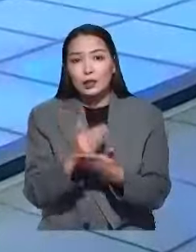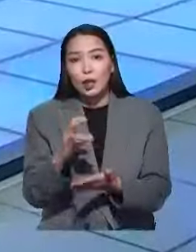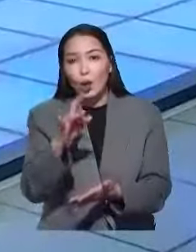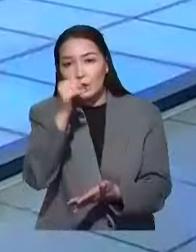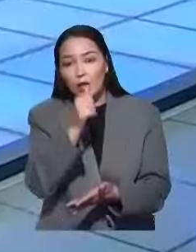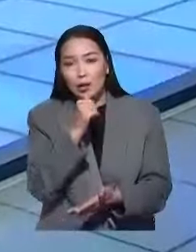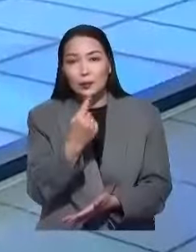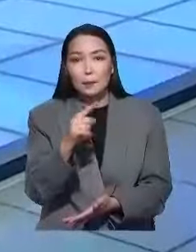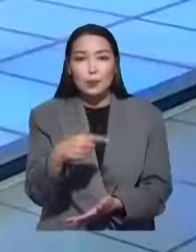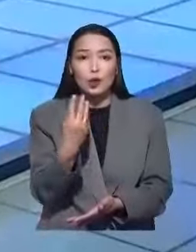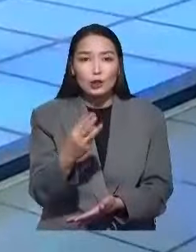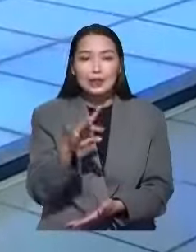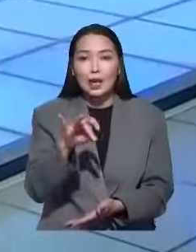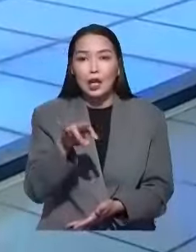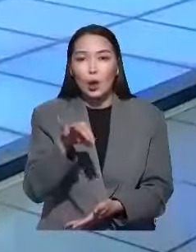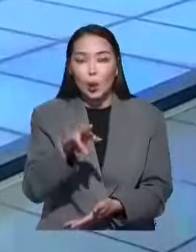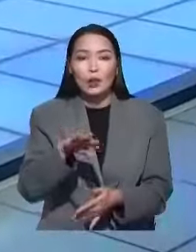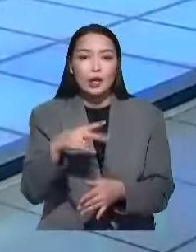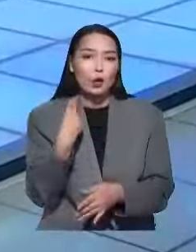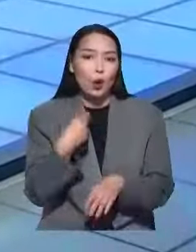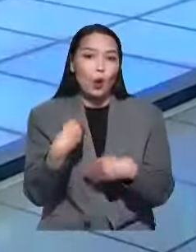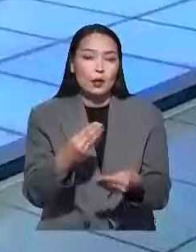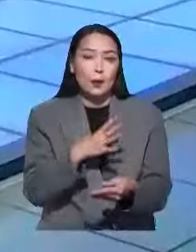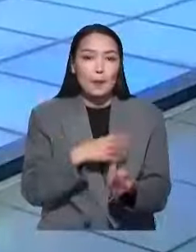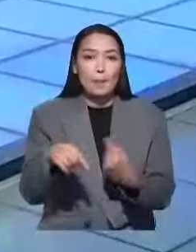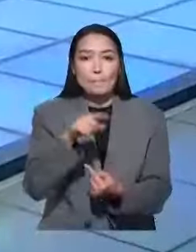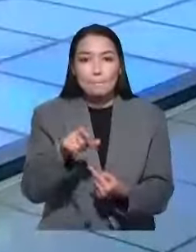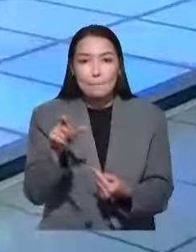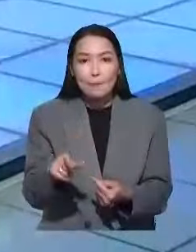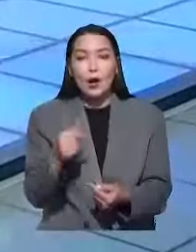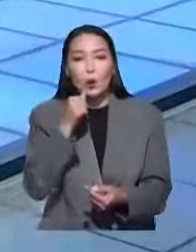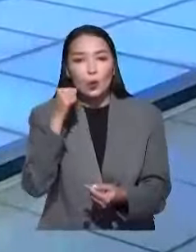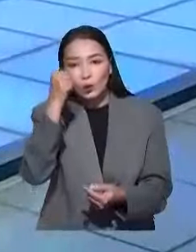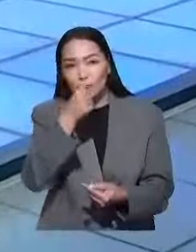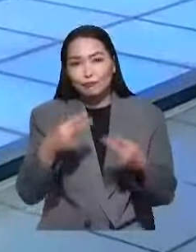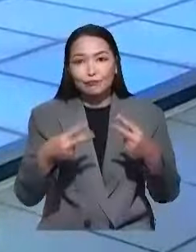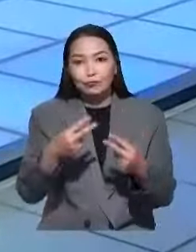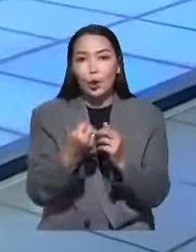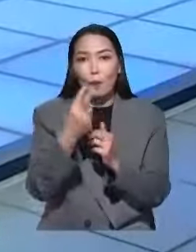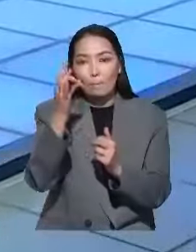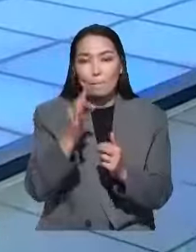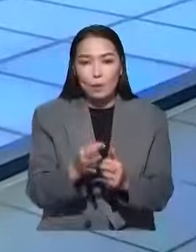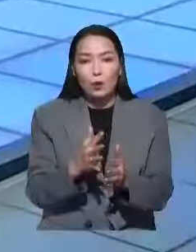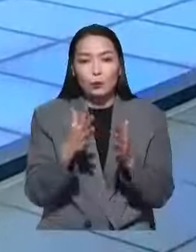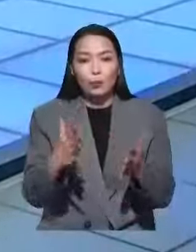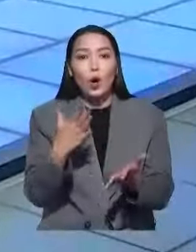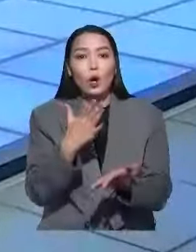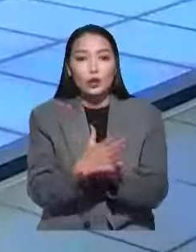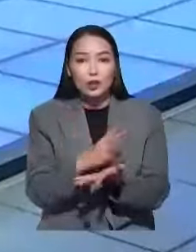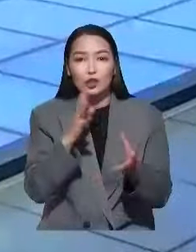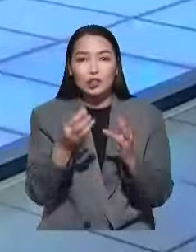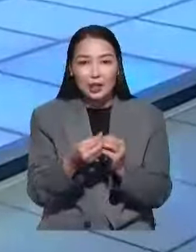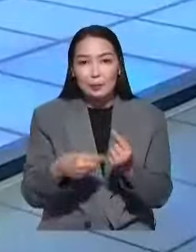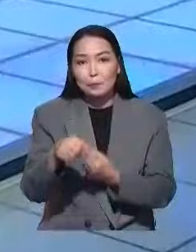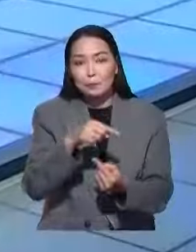кәсіпкерлерге 1,3 триллион теңге қарыз берілген. Бұл өткен жылдың сәйкес кезеңімен салыстырғанда 12% артық. Жалпы бизнес